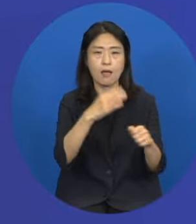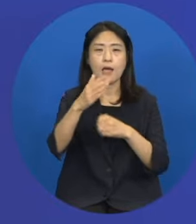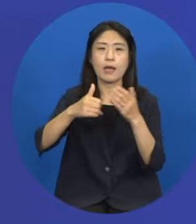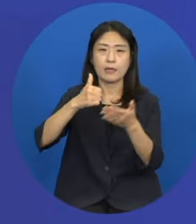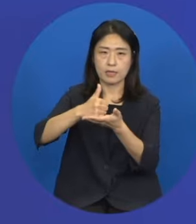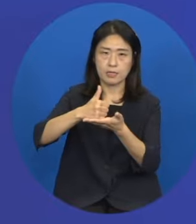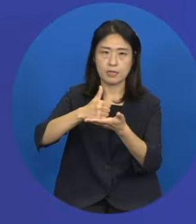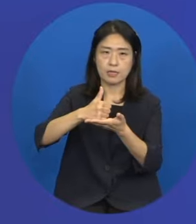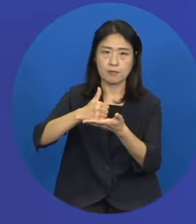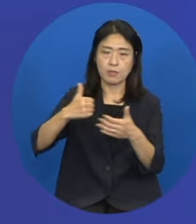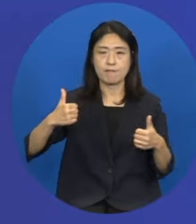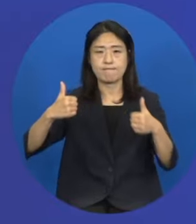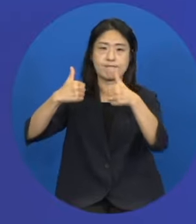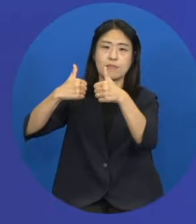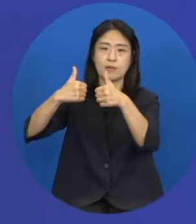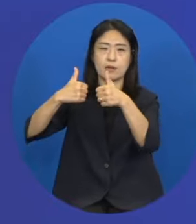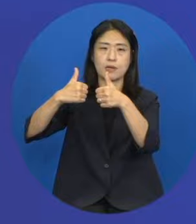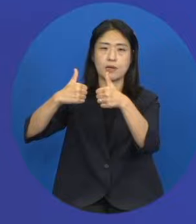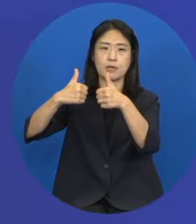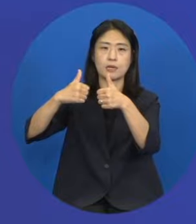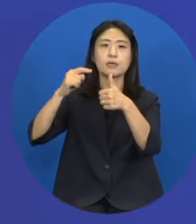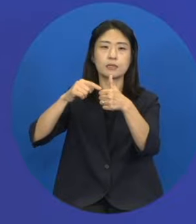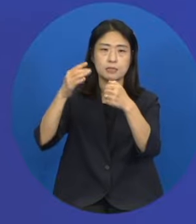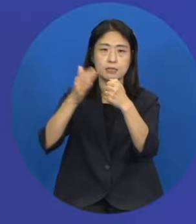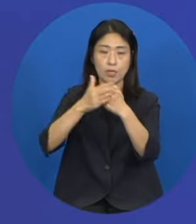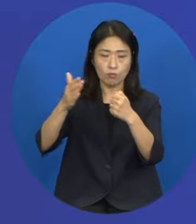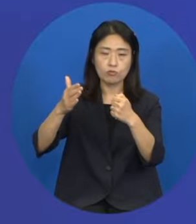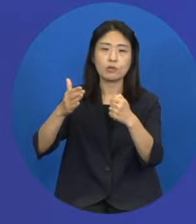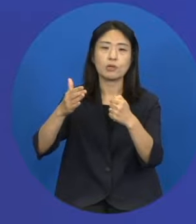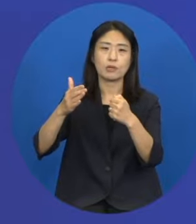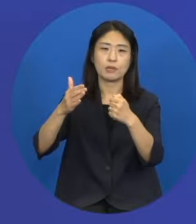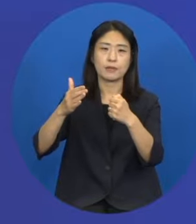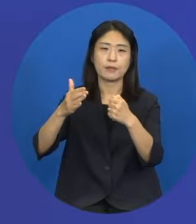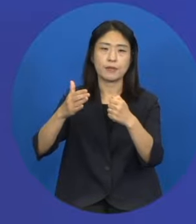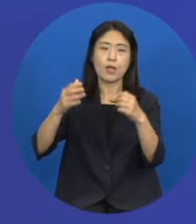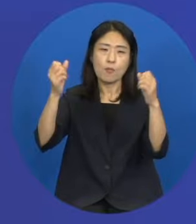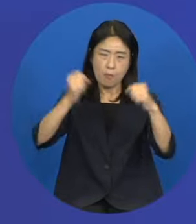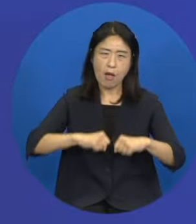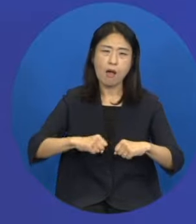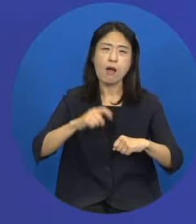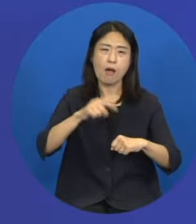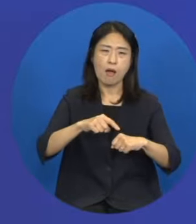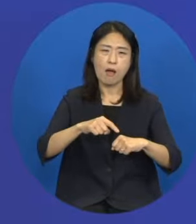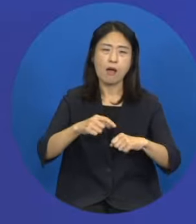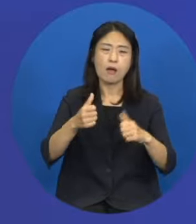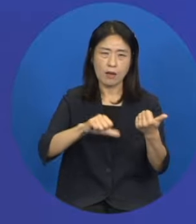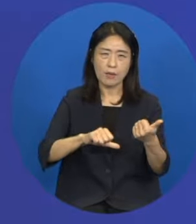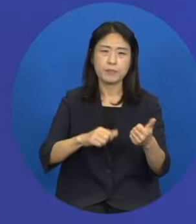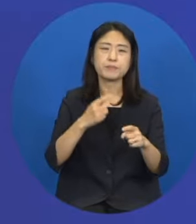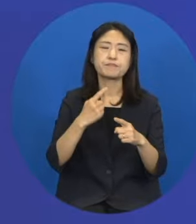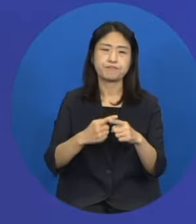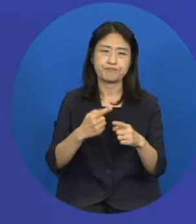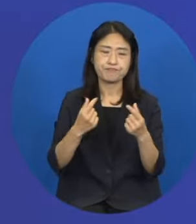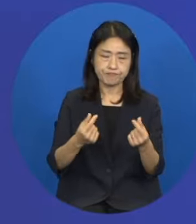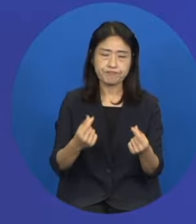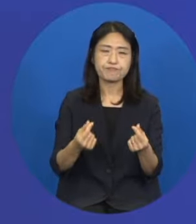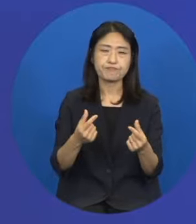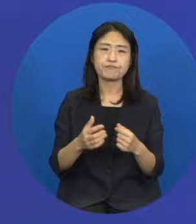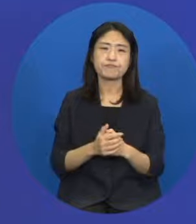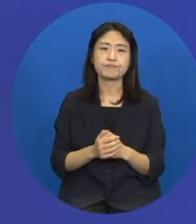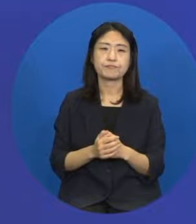대적하고 하나님께 대항하였던 이들은요 다 그렇게 멸망하고 죽기 마련입니다. 하나님께서